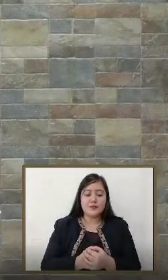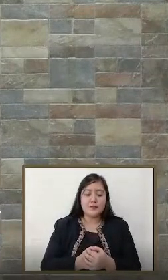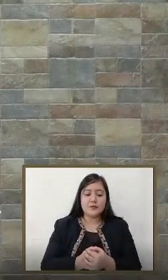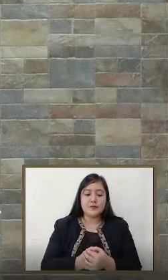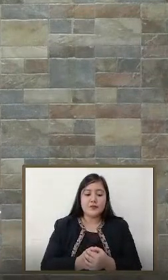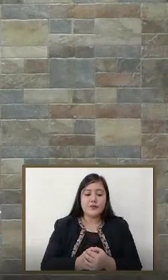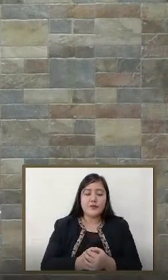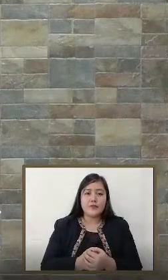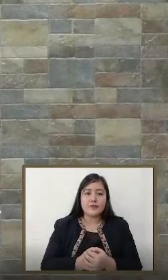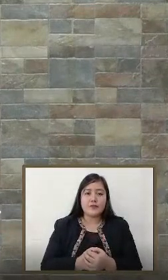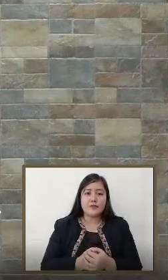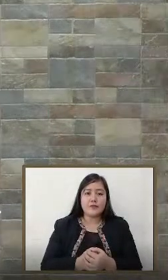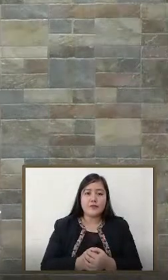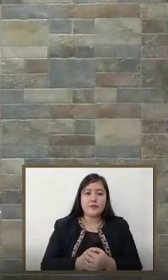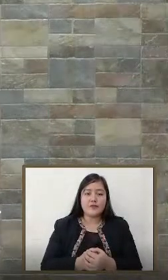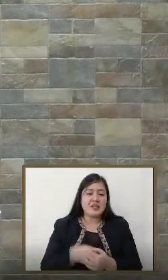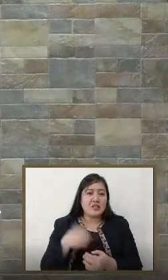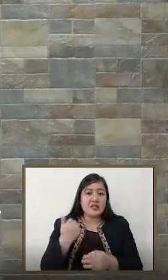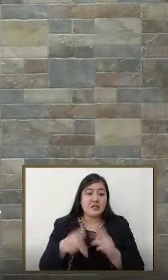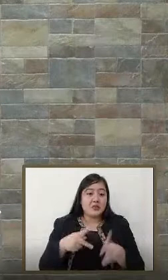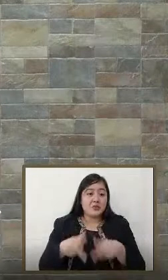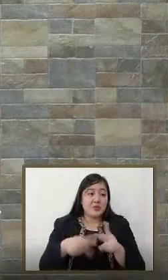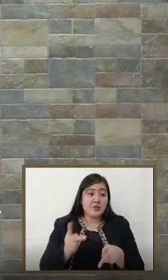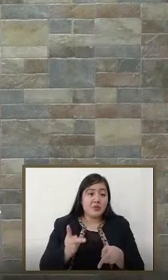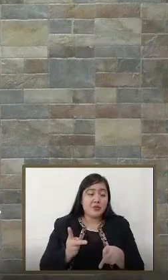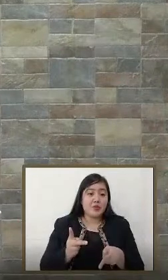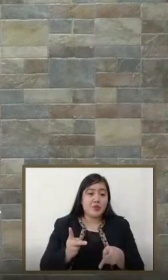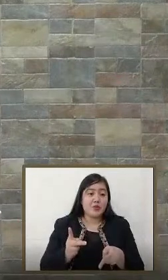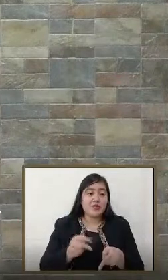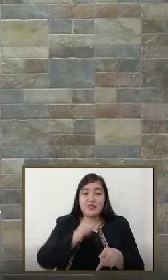halip na mabibless yung kasama mo,